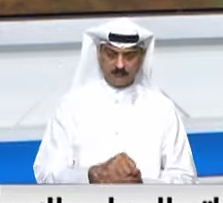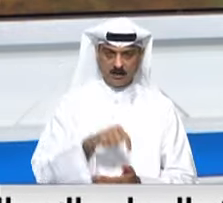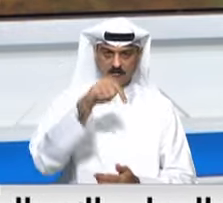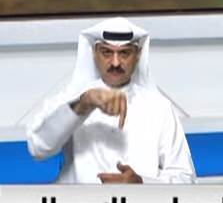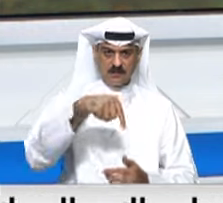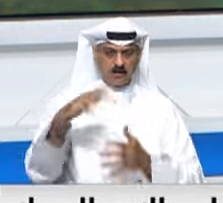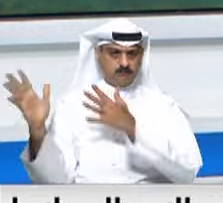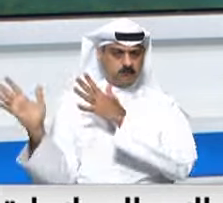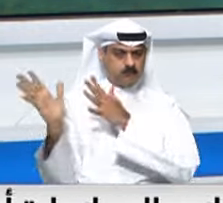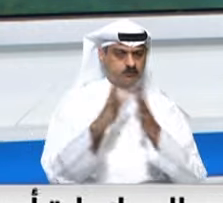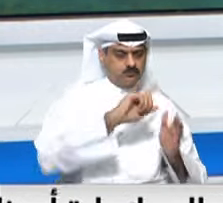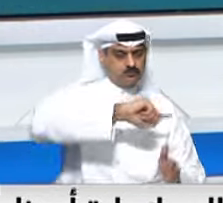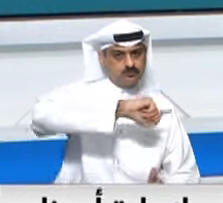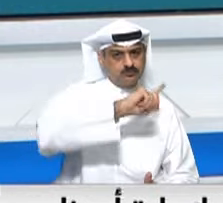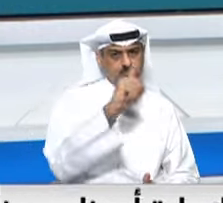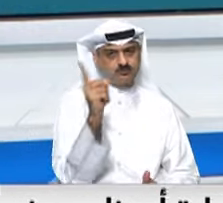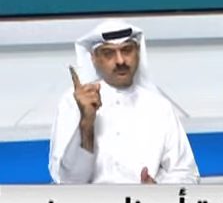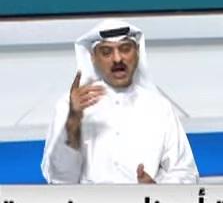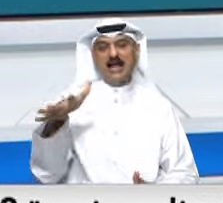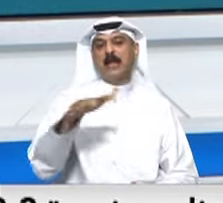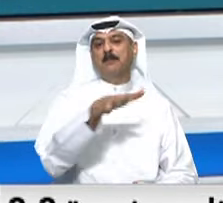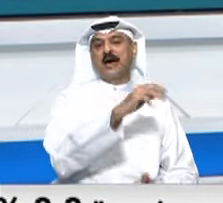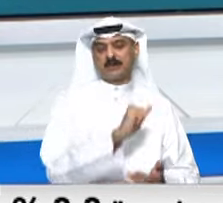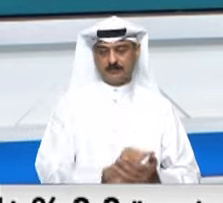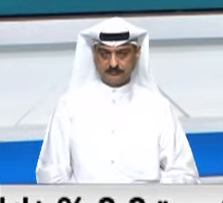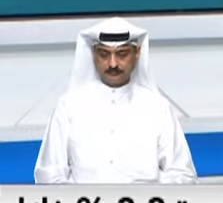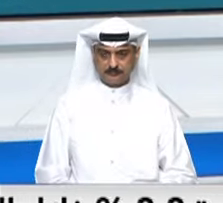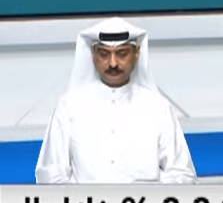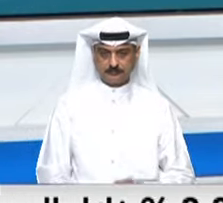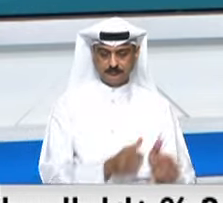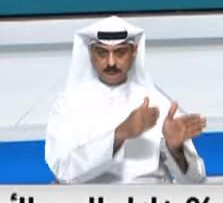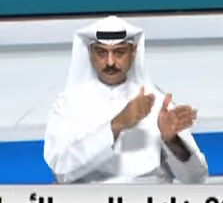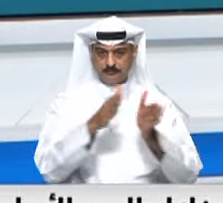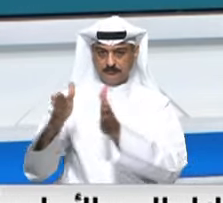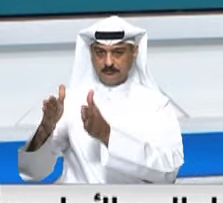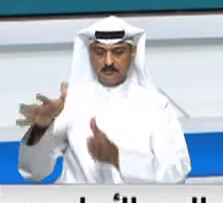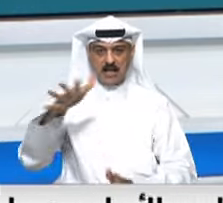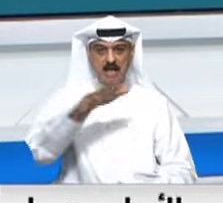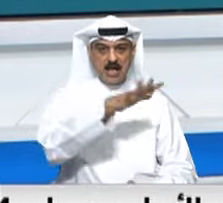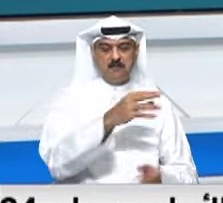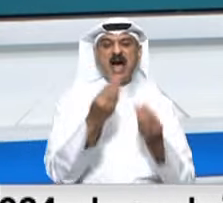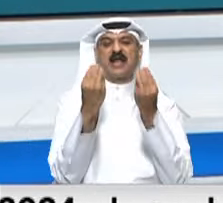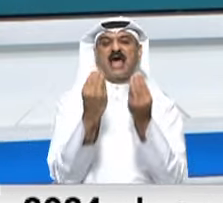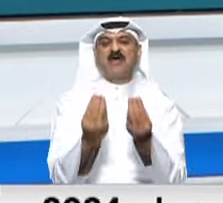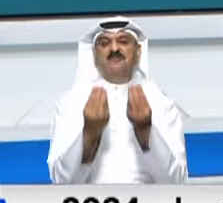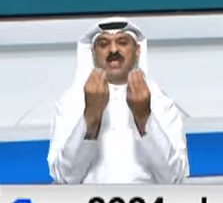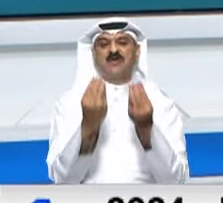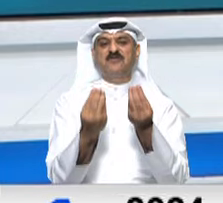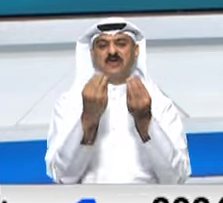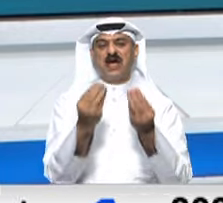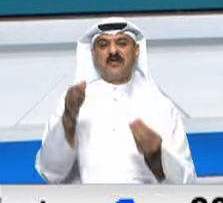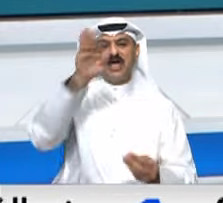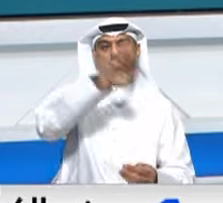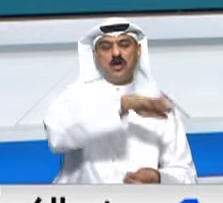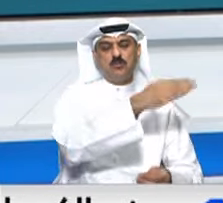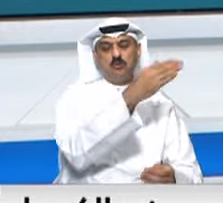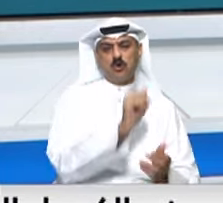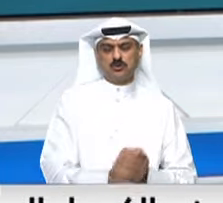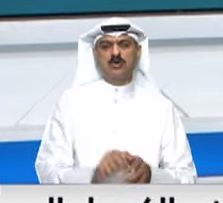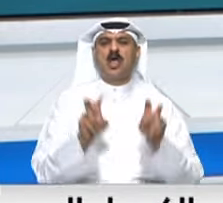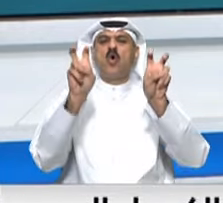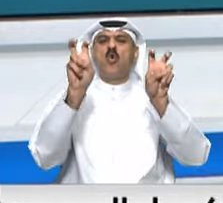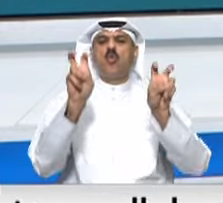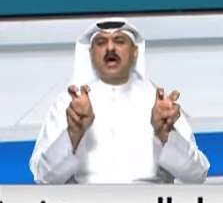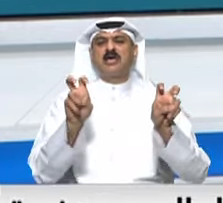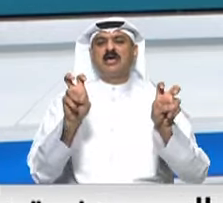النشاط راح يكون على المناطق الساحليه باكر باذن الله البحر راح يكون خفيف الى معتدل موجع احيانا اجل اي نشاط